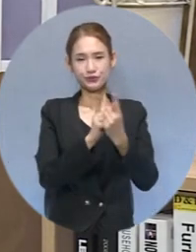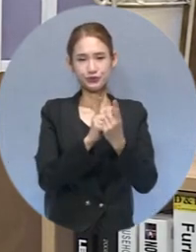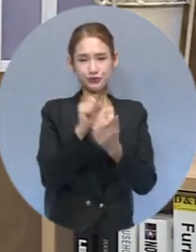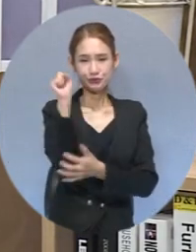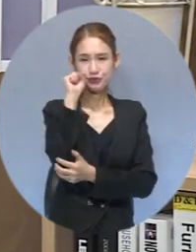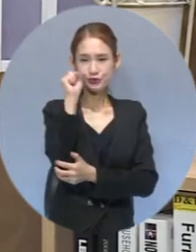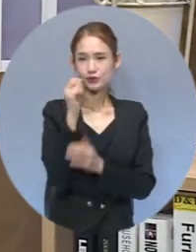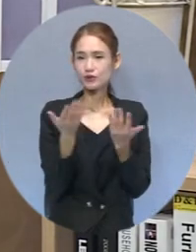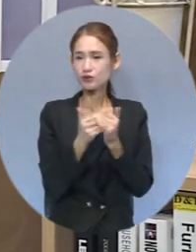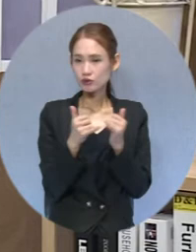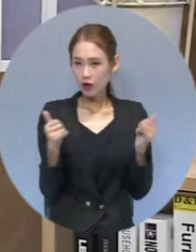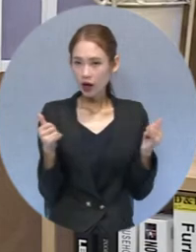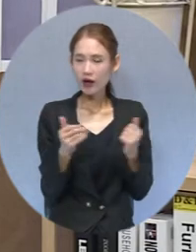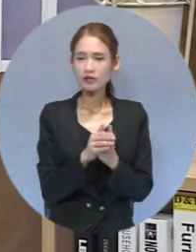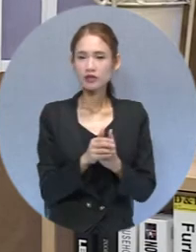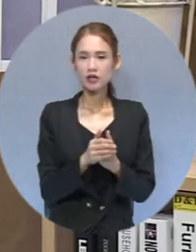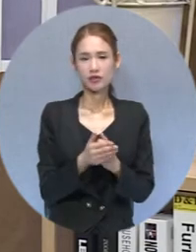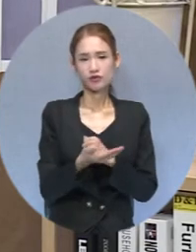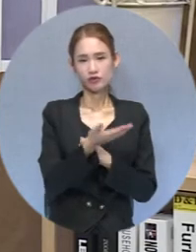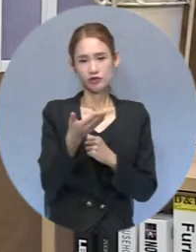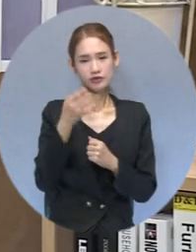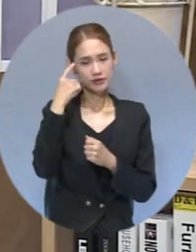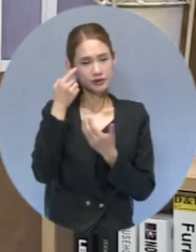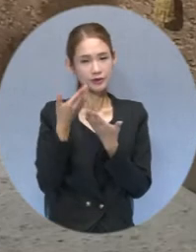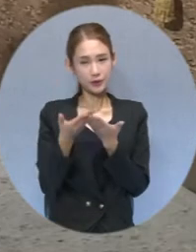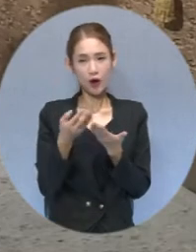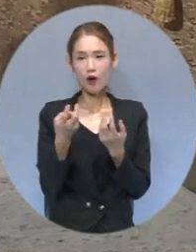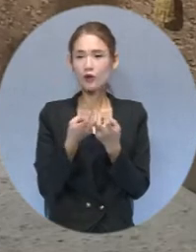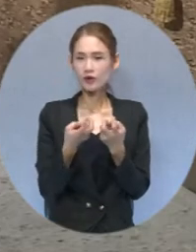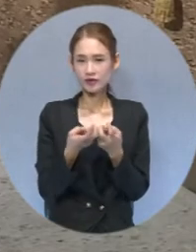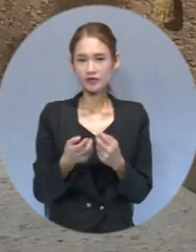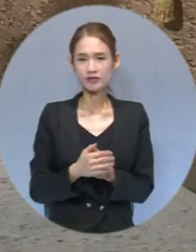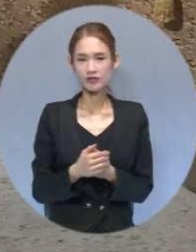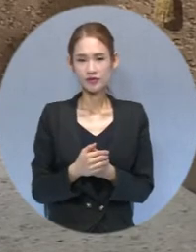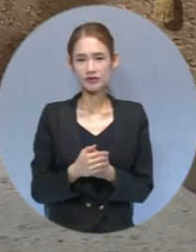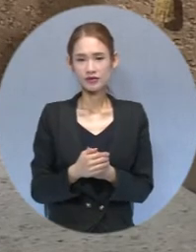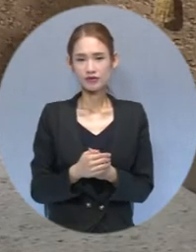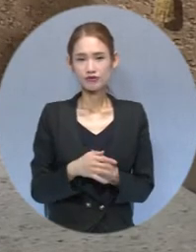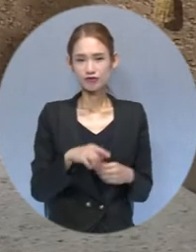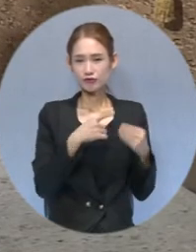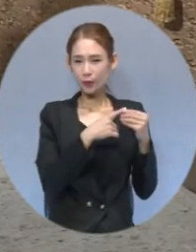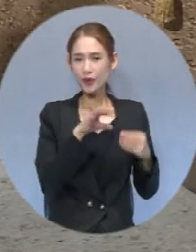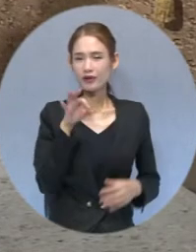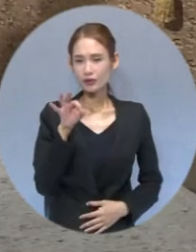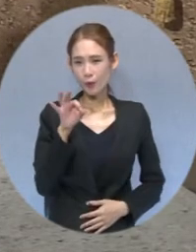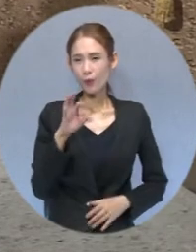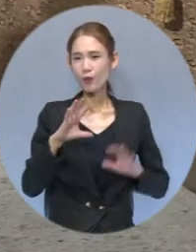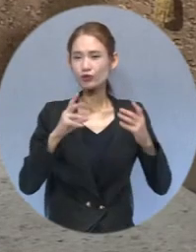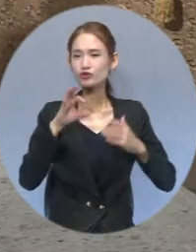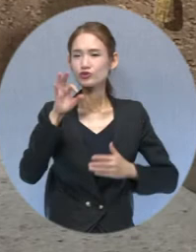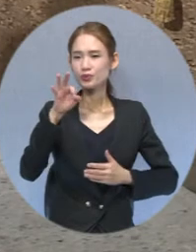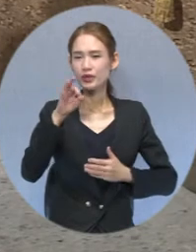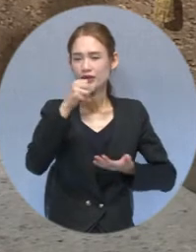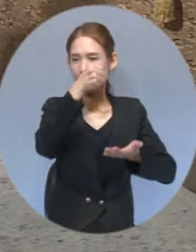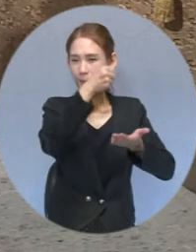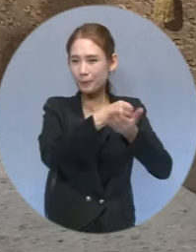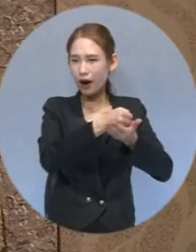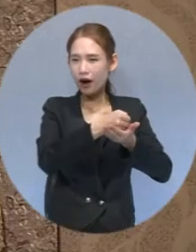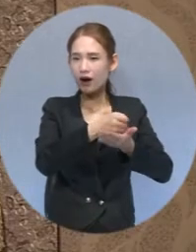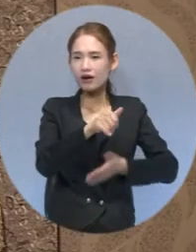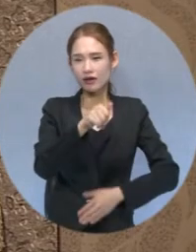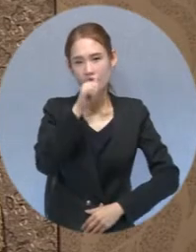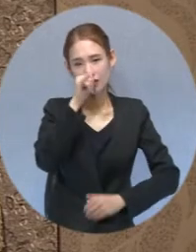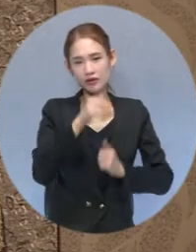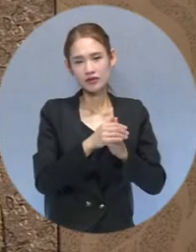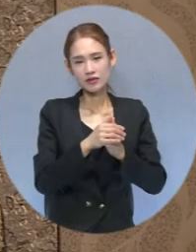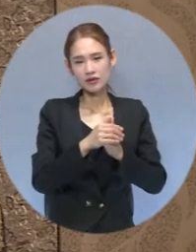위해서는 좀 위원회에서 어떤 신경을 쓰고 계신가요? 일단 뭐 돈이죠. 아. 네. 국비는 한정이 돼 있고 그런데 네. 결국